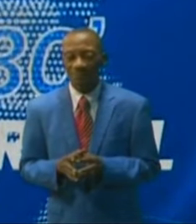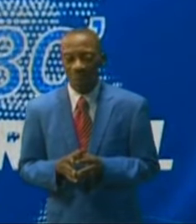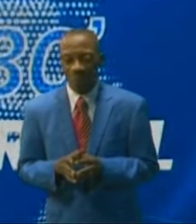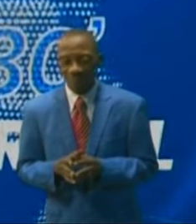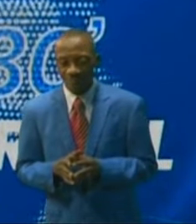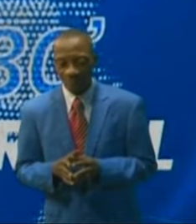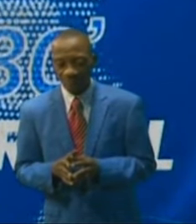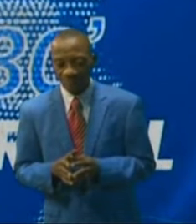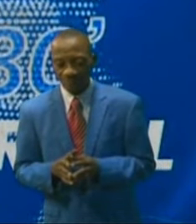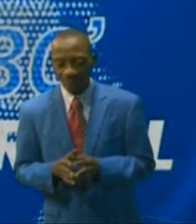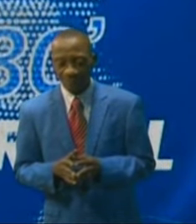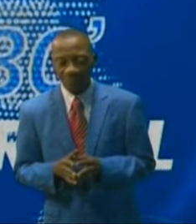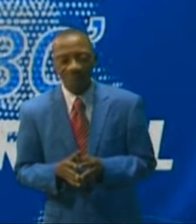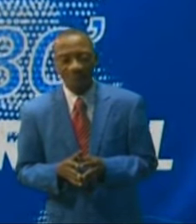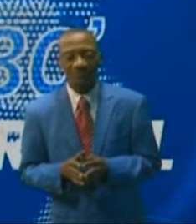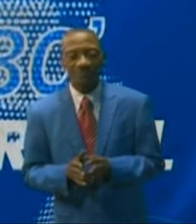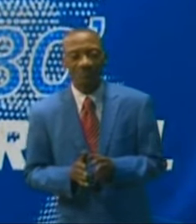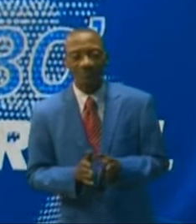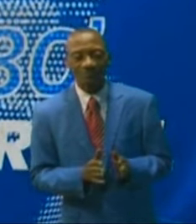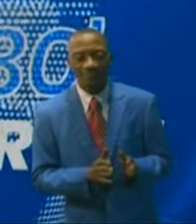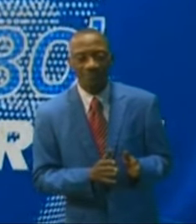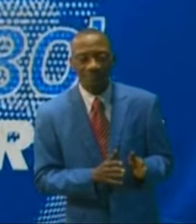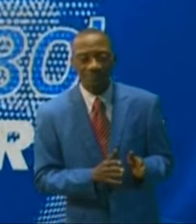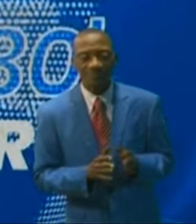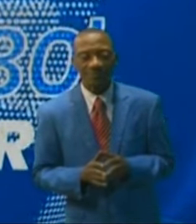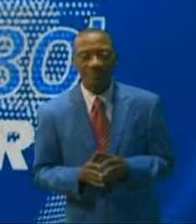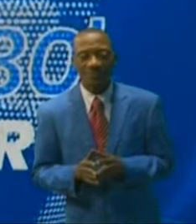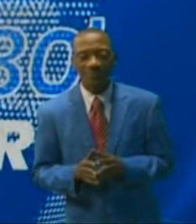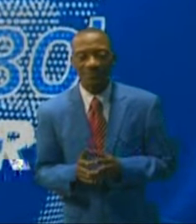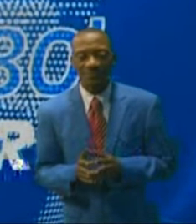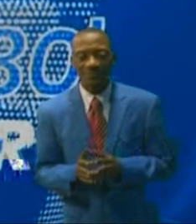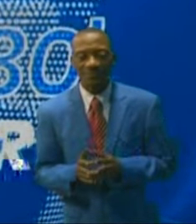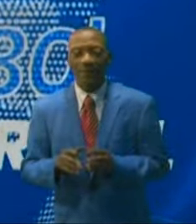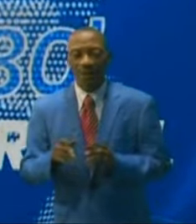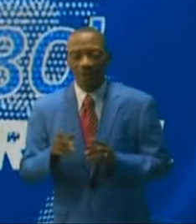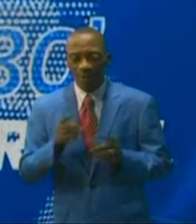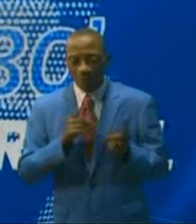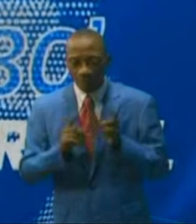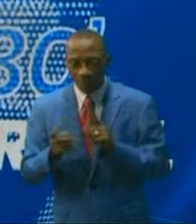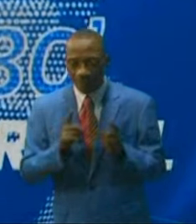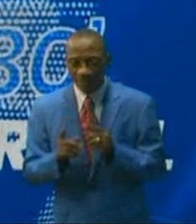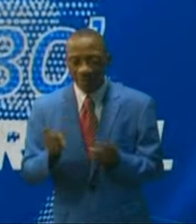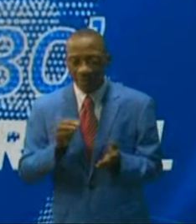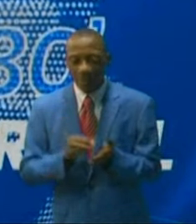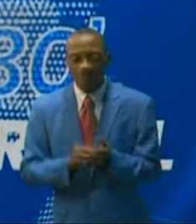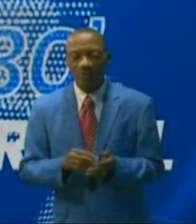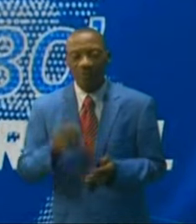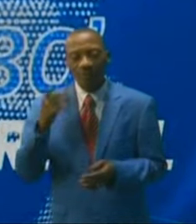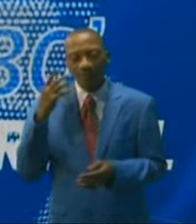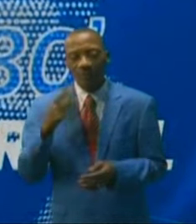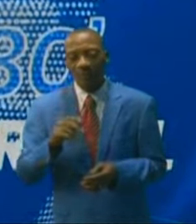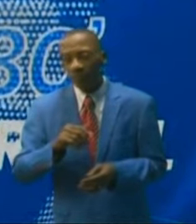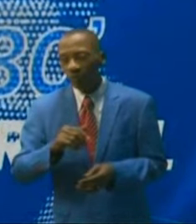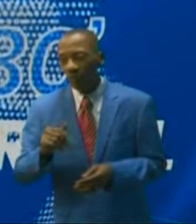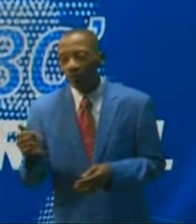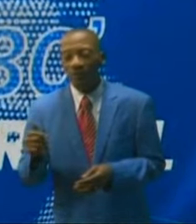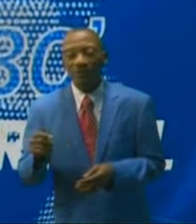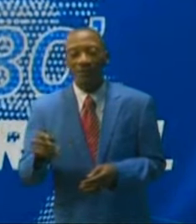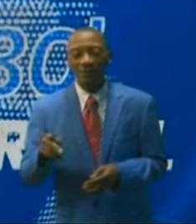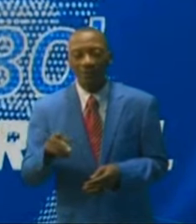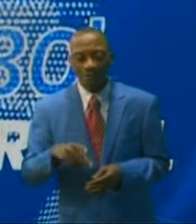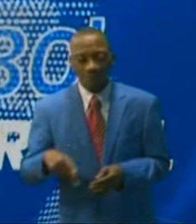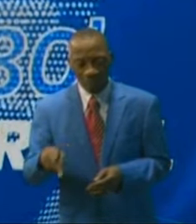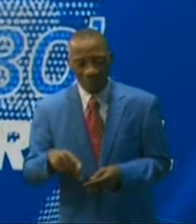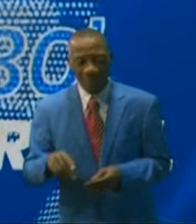2024. Nous allons nous rendre en province, précisément à l'Équateur, pour vous proposer de suivre la cérémonie inaugurale du bâtiment de la police